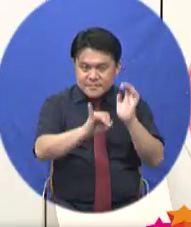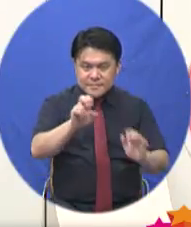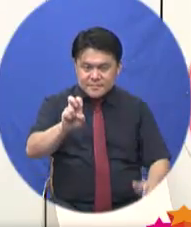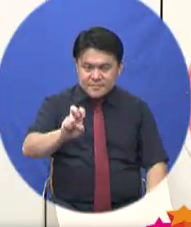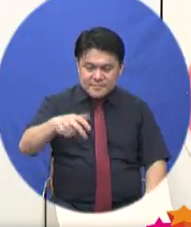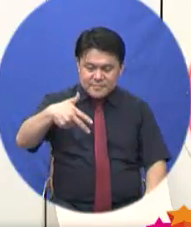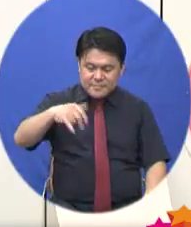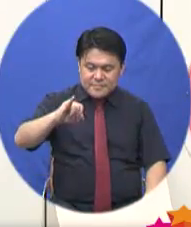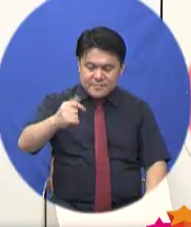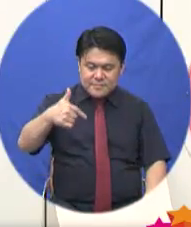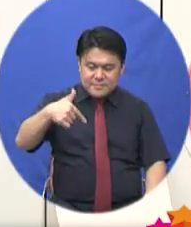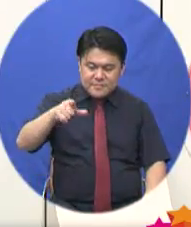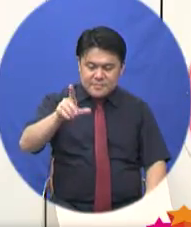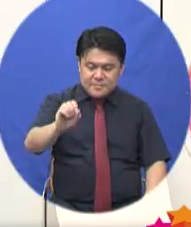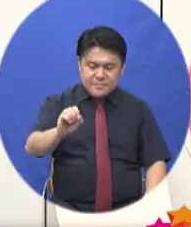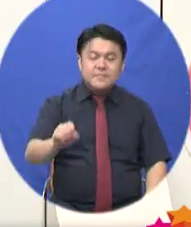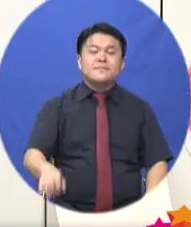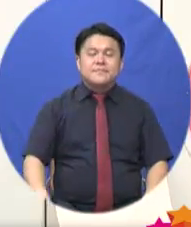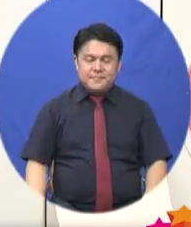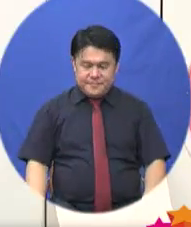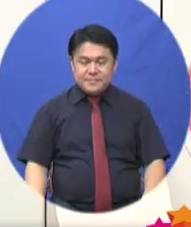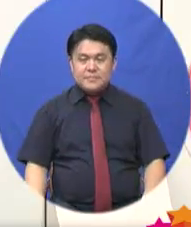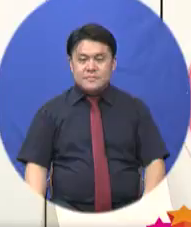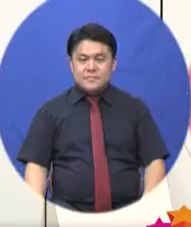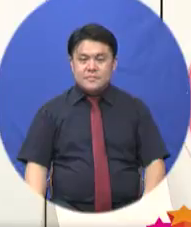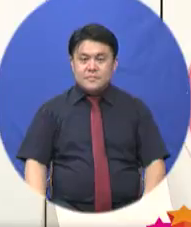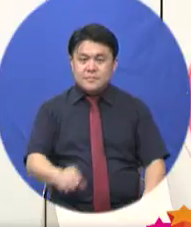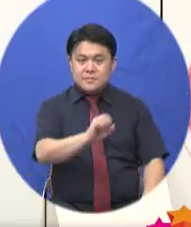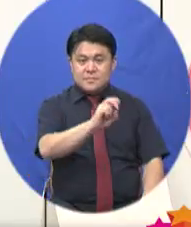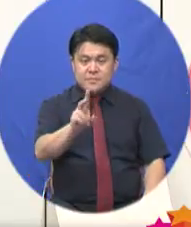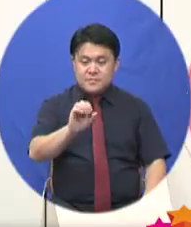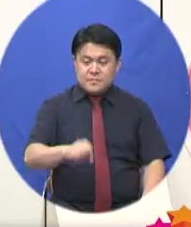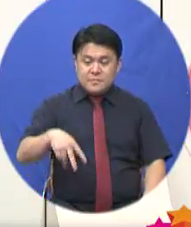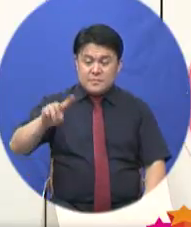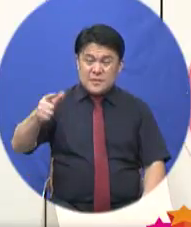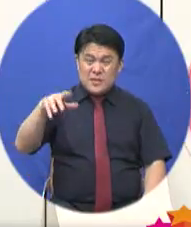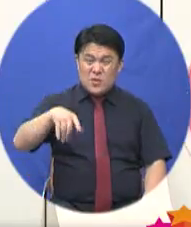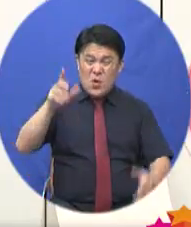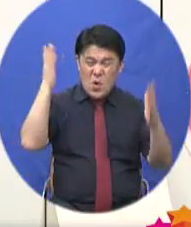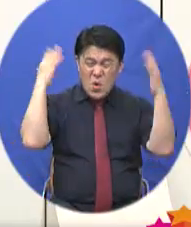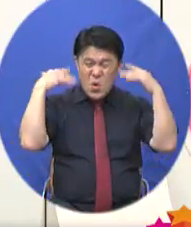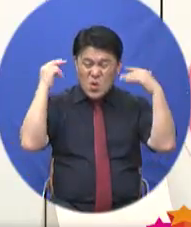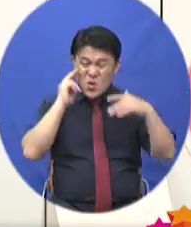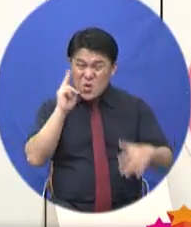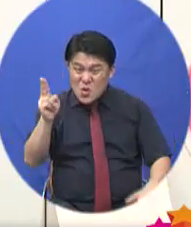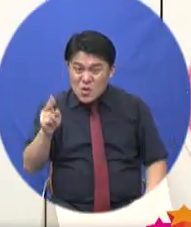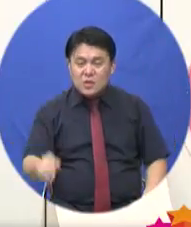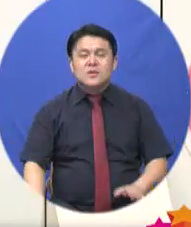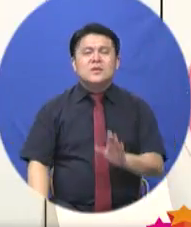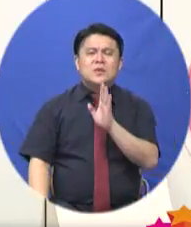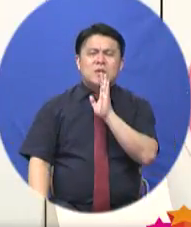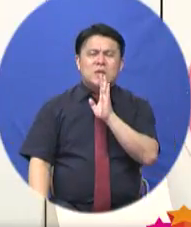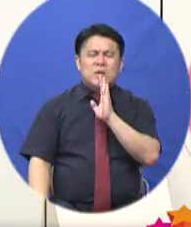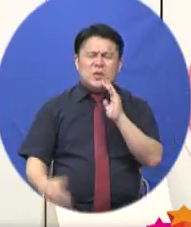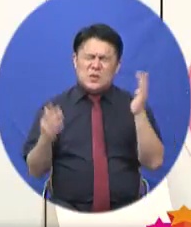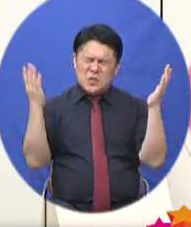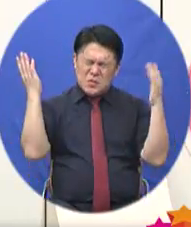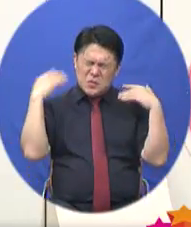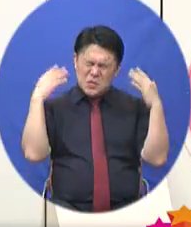임진강. 예. 그래요. 지금 양산인도 많이 더우시죠? 예, 많이